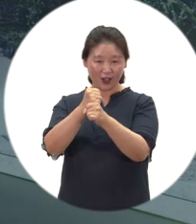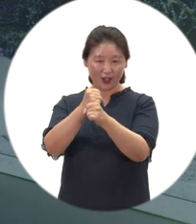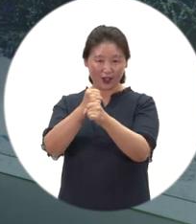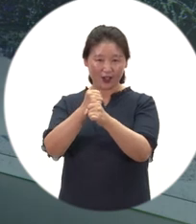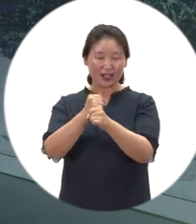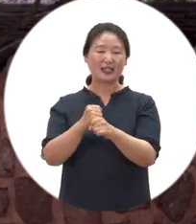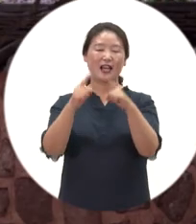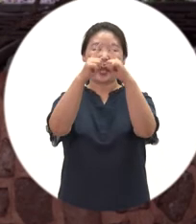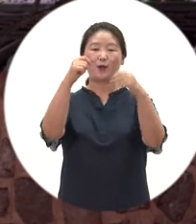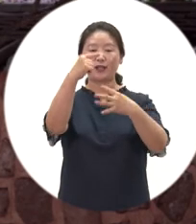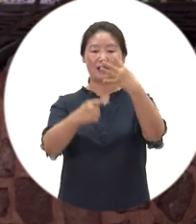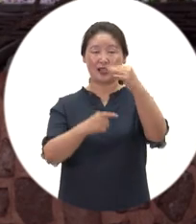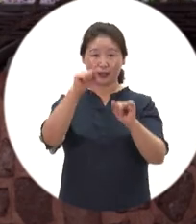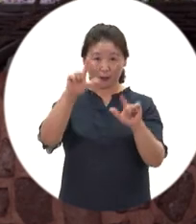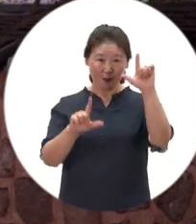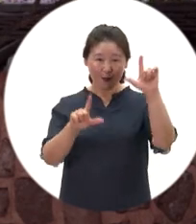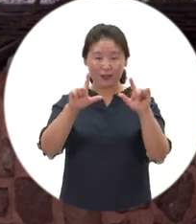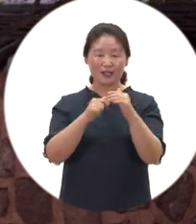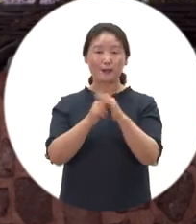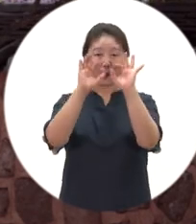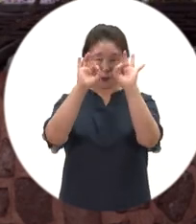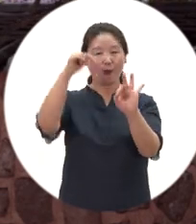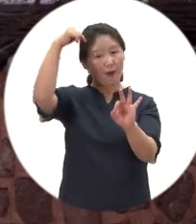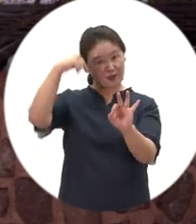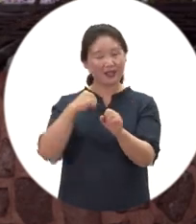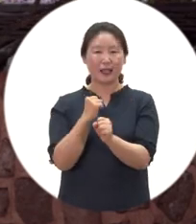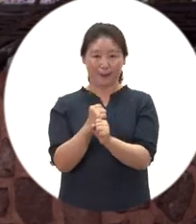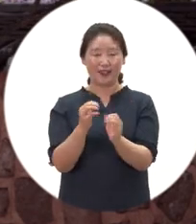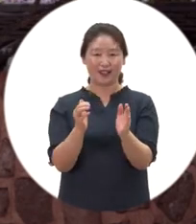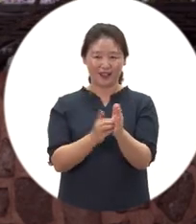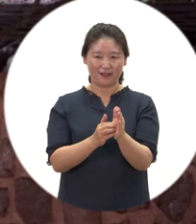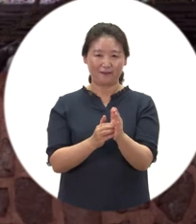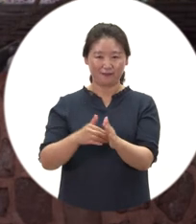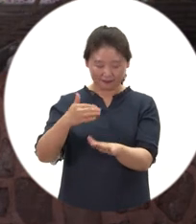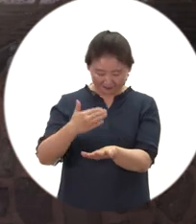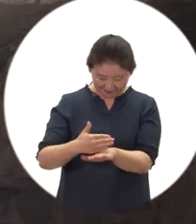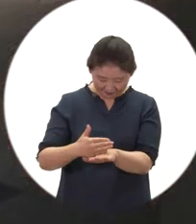관람객들이 한옥에서의 사계절 풍경을 느껴볼 수 있도록 꾸려놓았습니다.